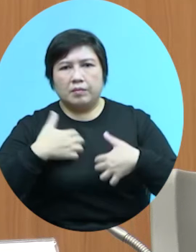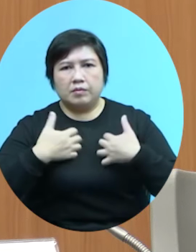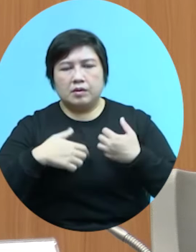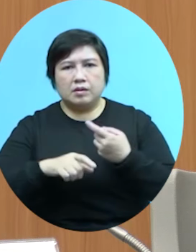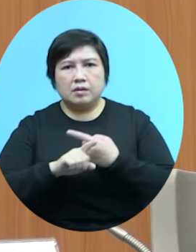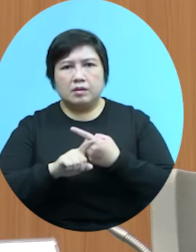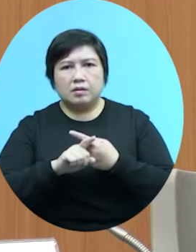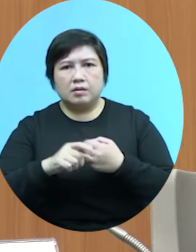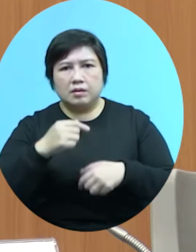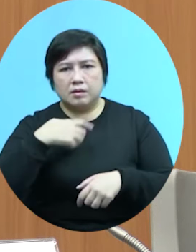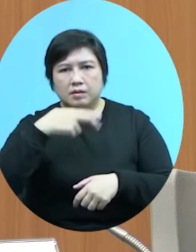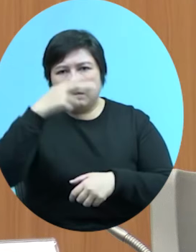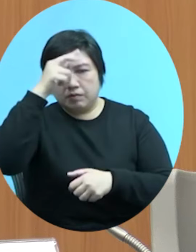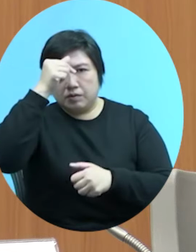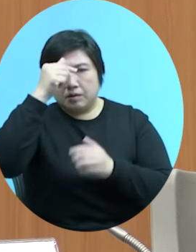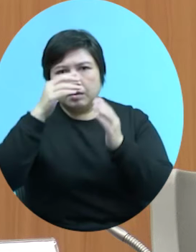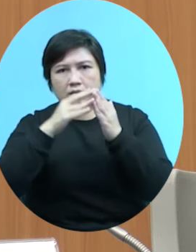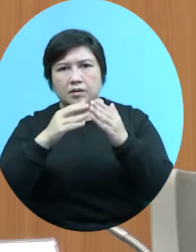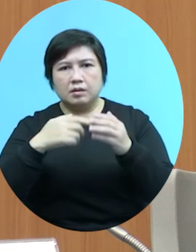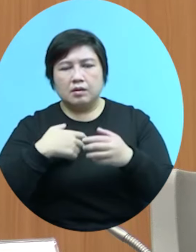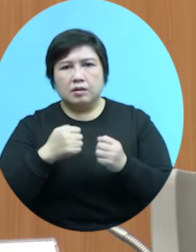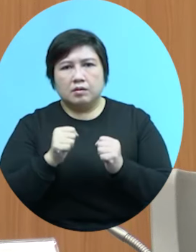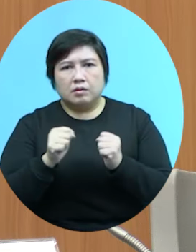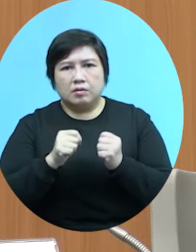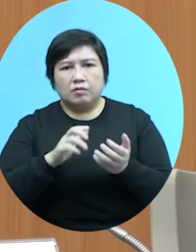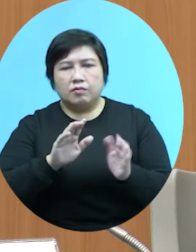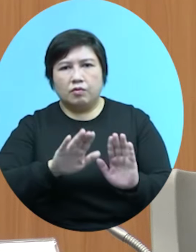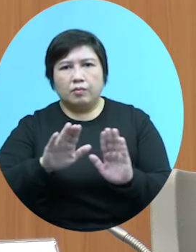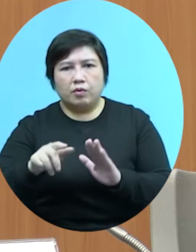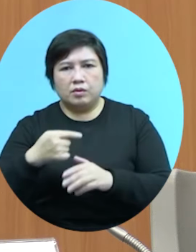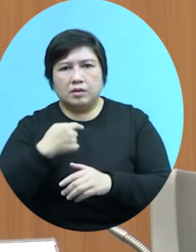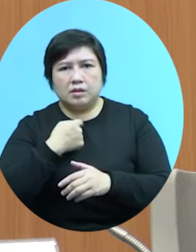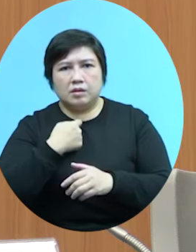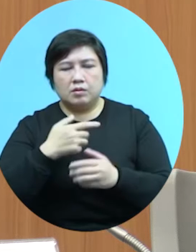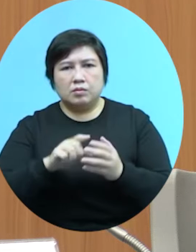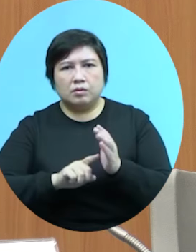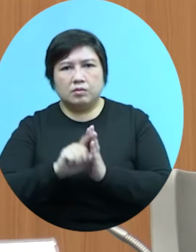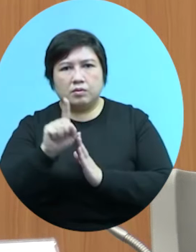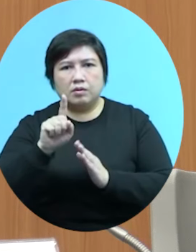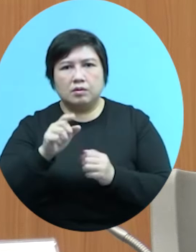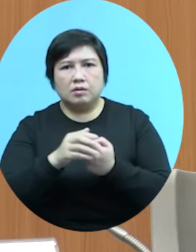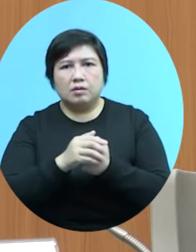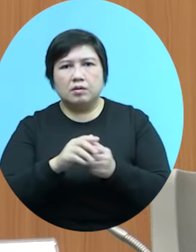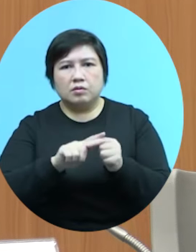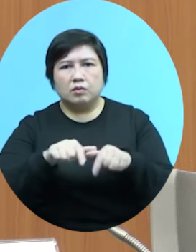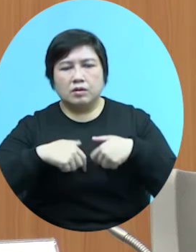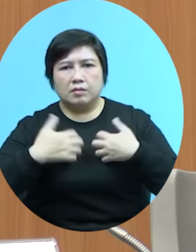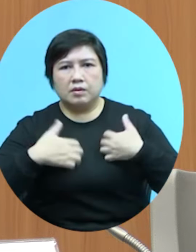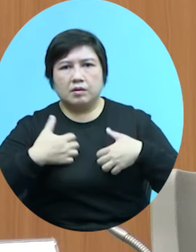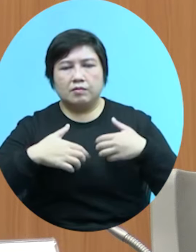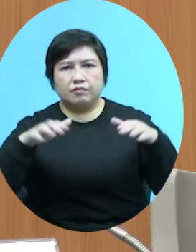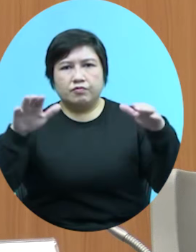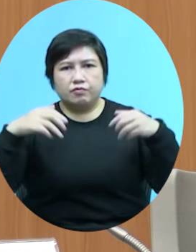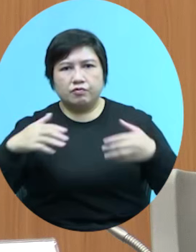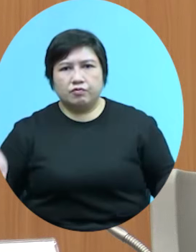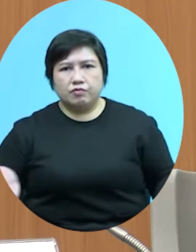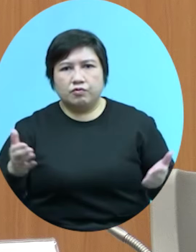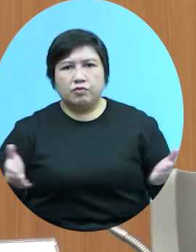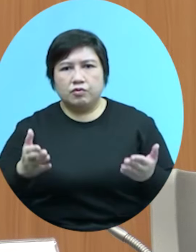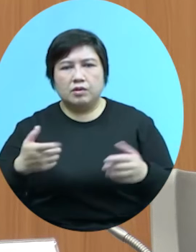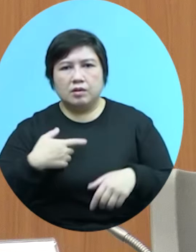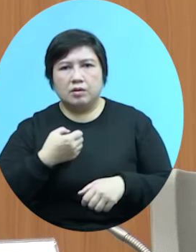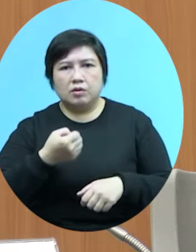公立醫院只踏入冬季服務的高峰期中心緊急呼籲市民盡快捐